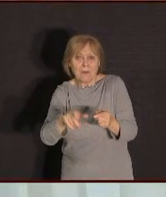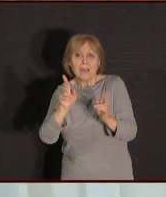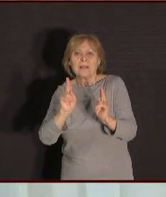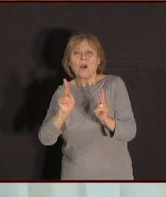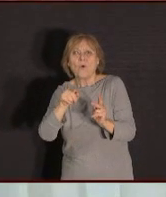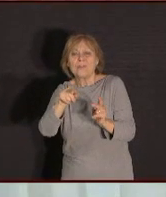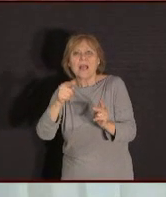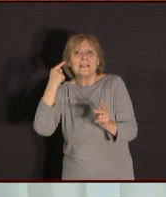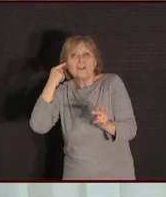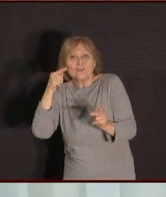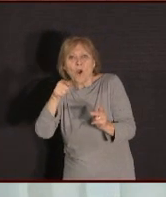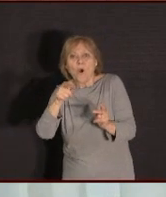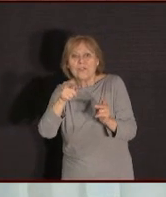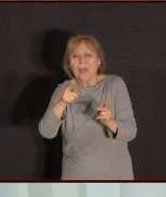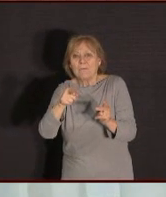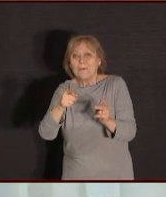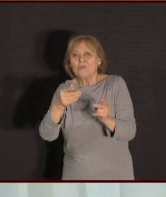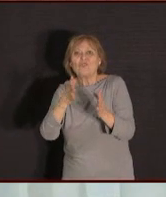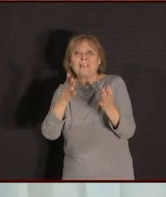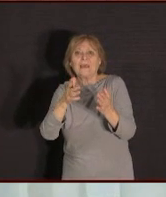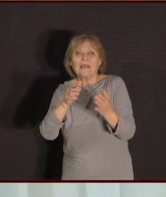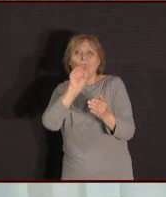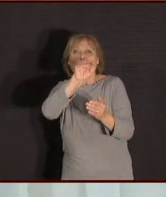naj slišijo o njem, če ni oznanjevalcev?